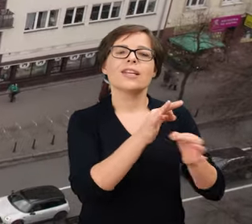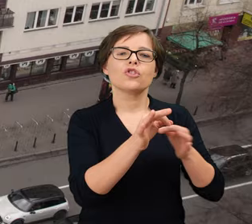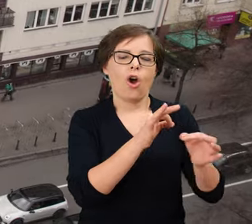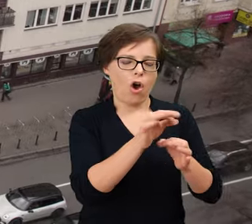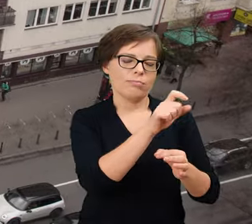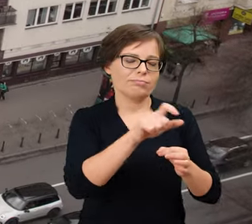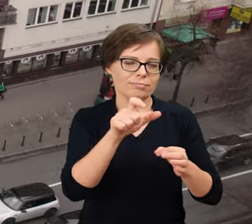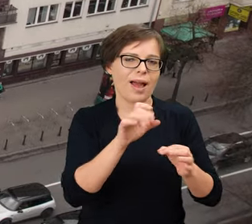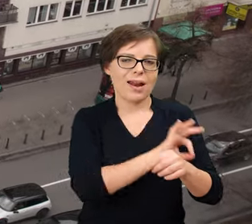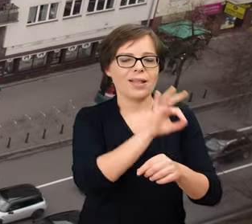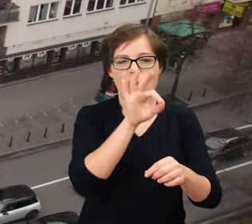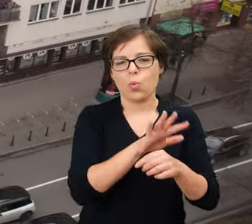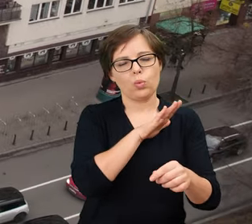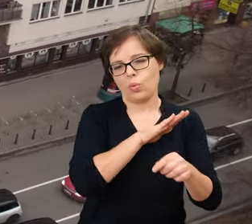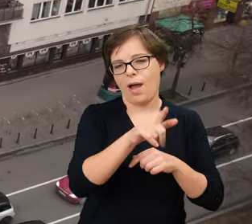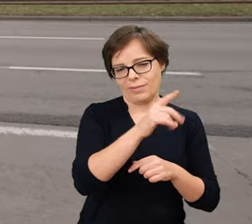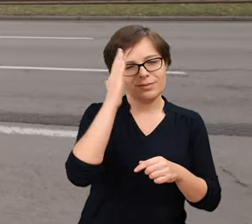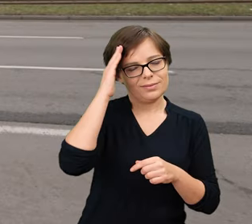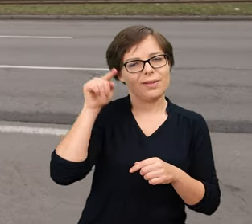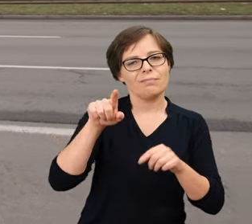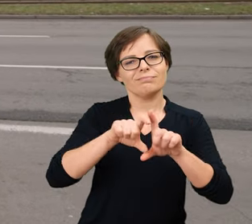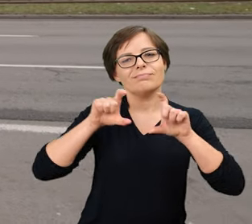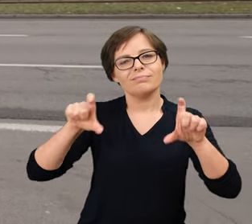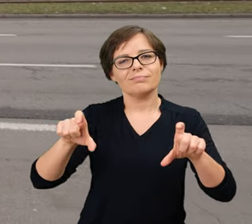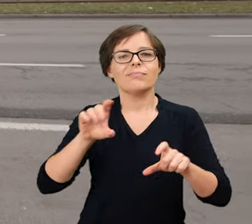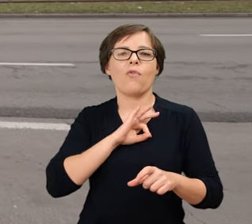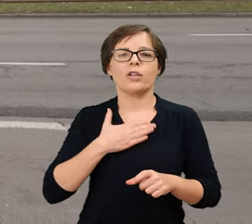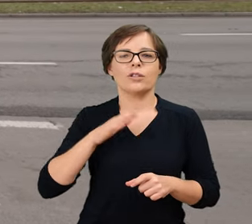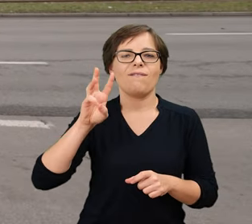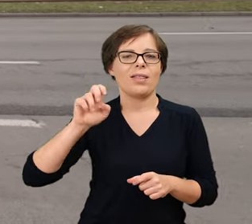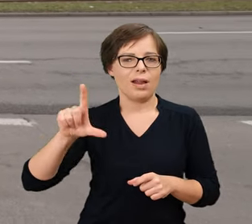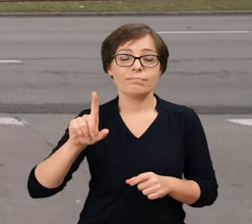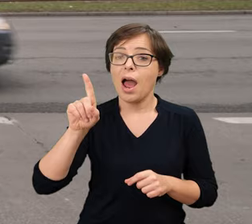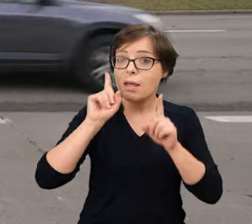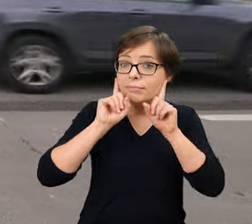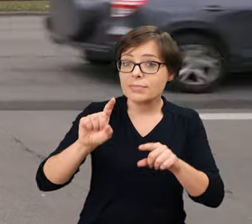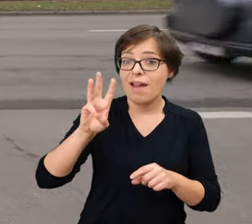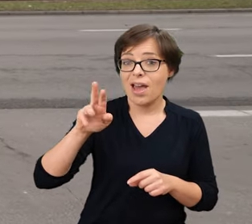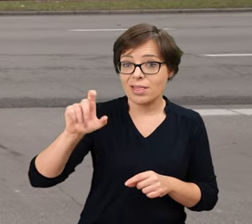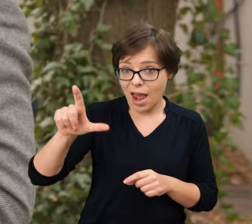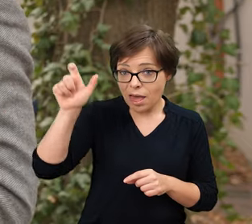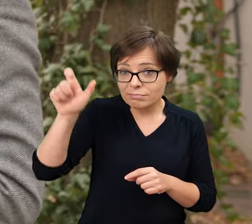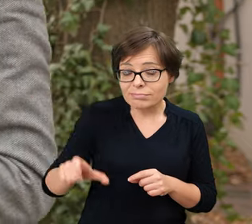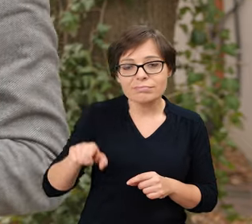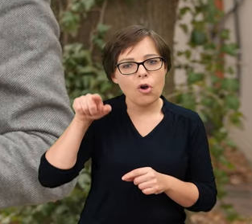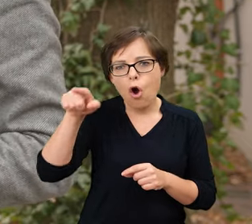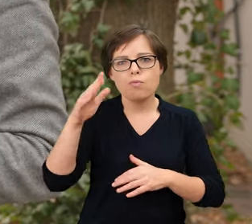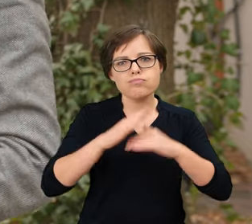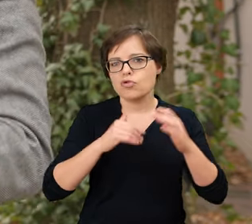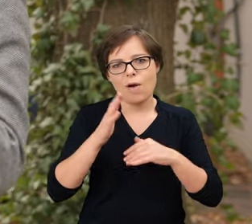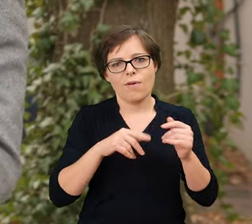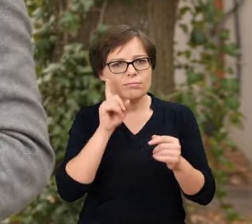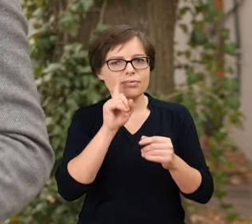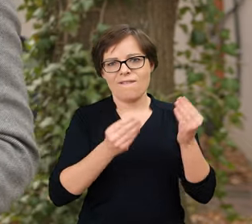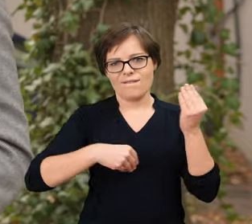architektury kamienica Wedla, ale Wedel był inwestorem większości tych kamienic,